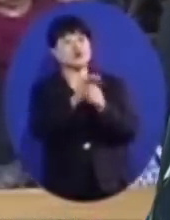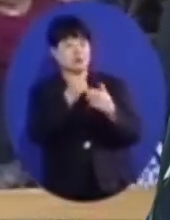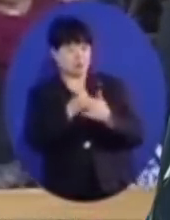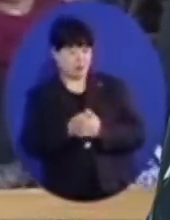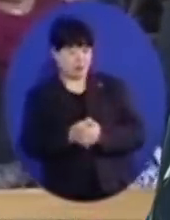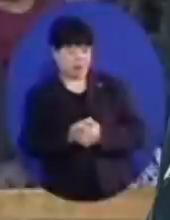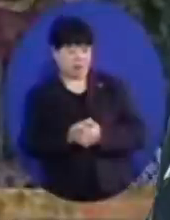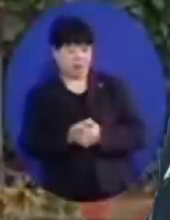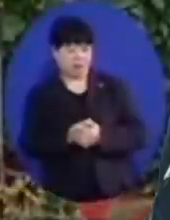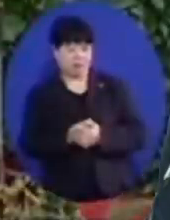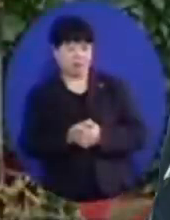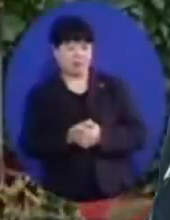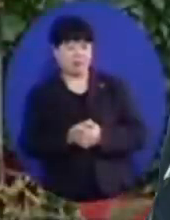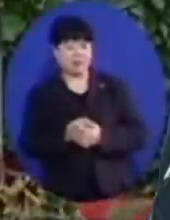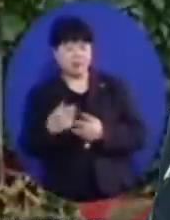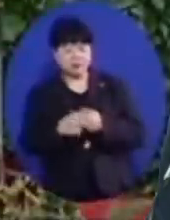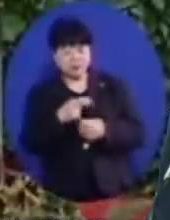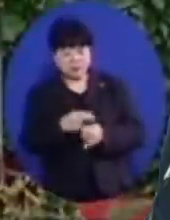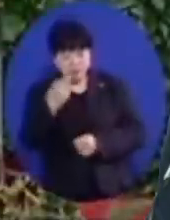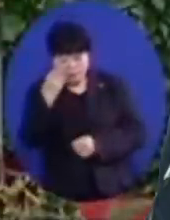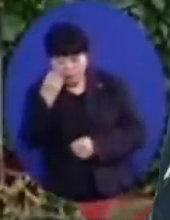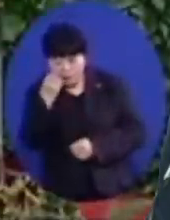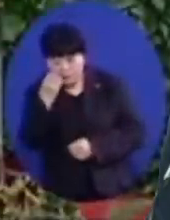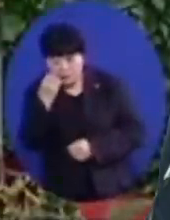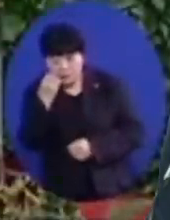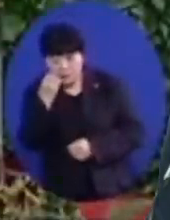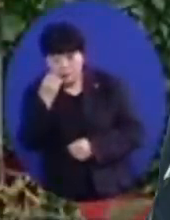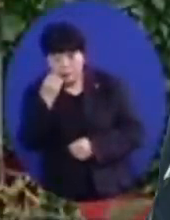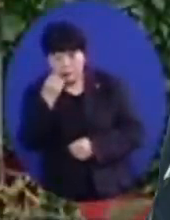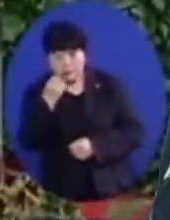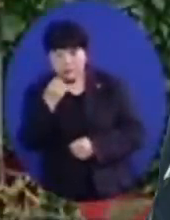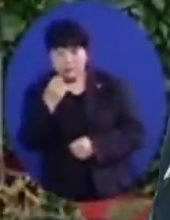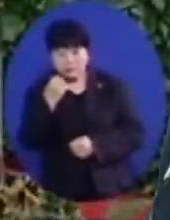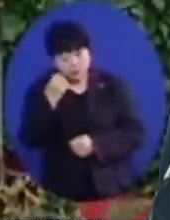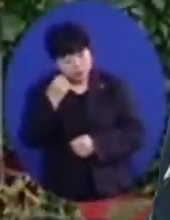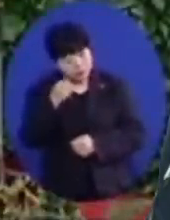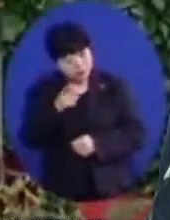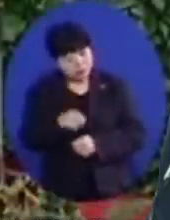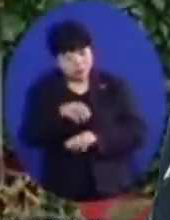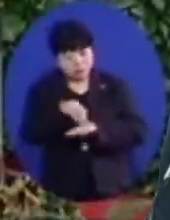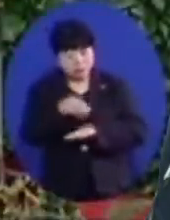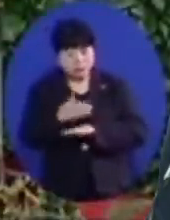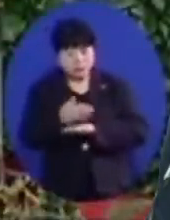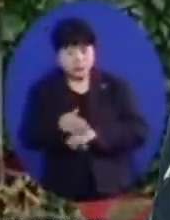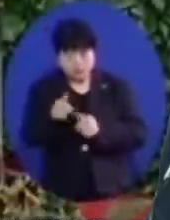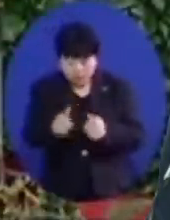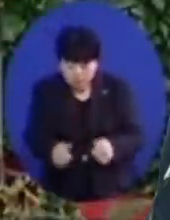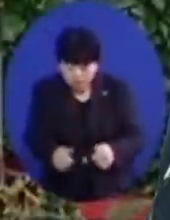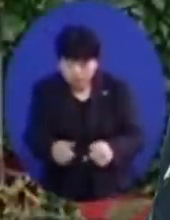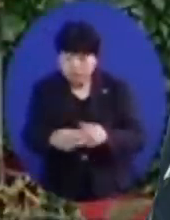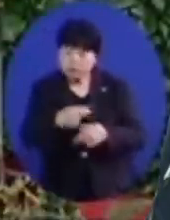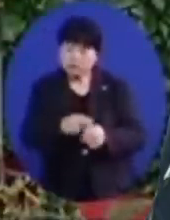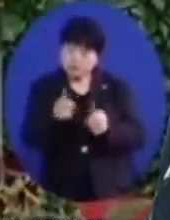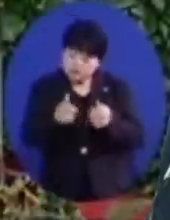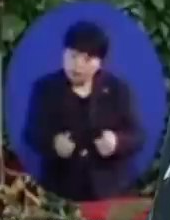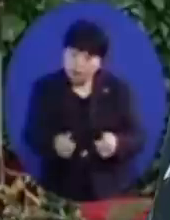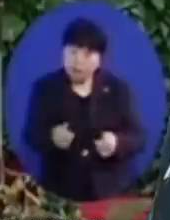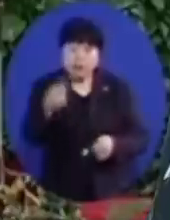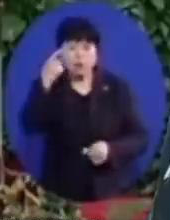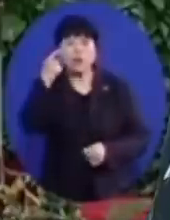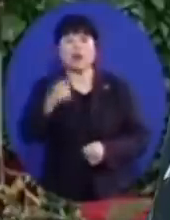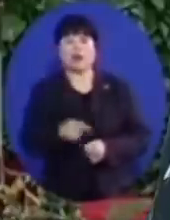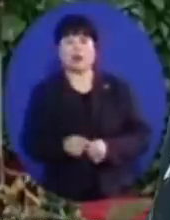퇴원한데 의사도 따라오면서 오히려 의사 감사하다고 자꾸 허리를 훔치고 인사를 합니다